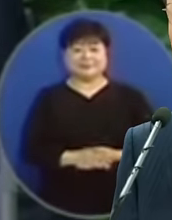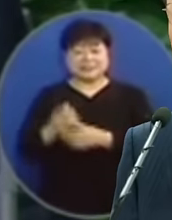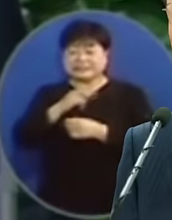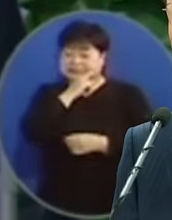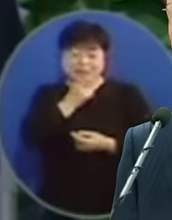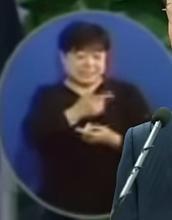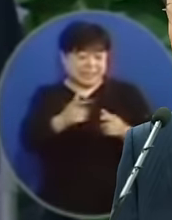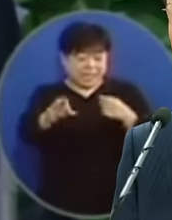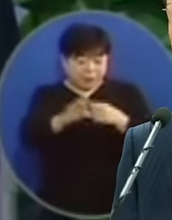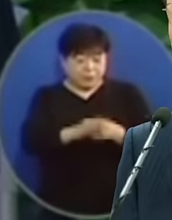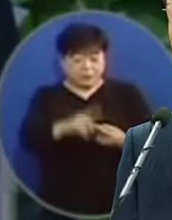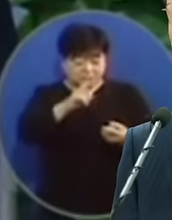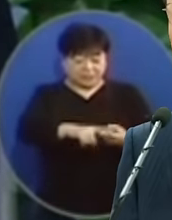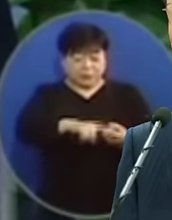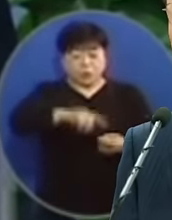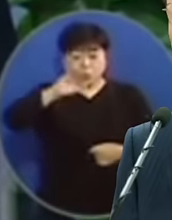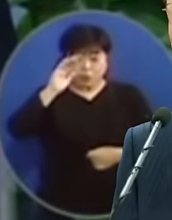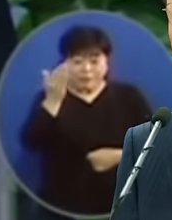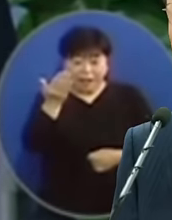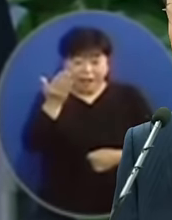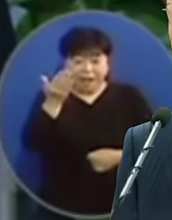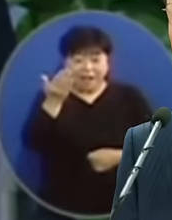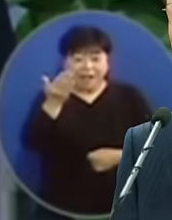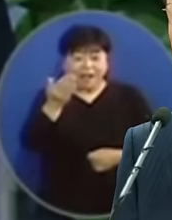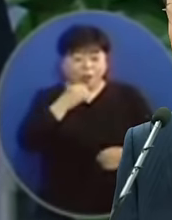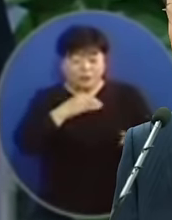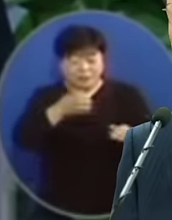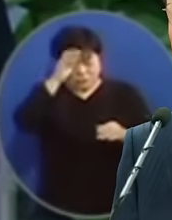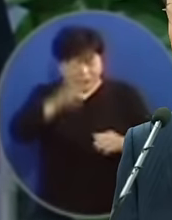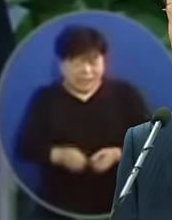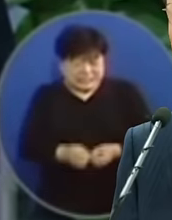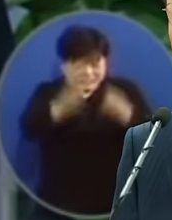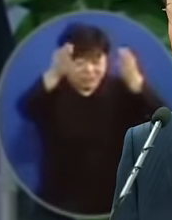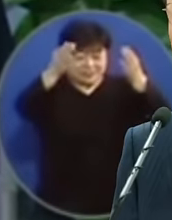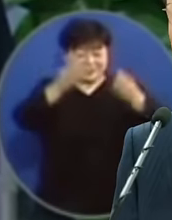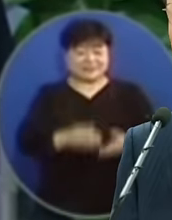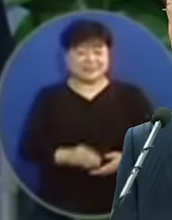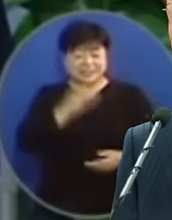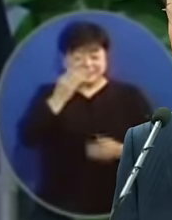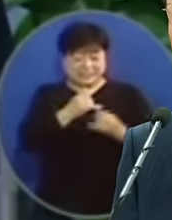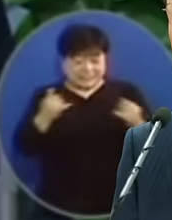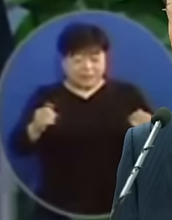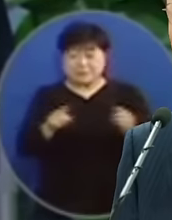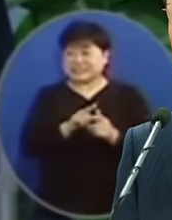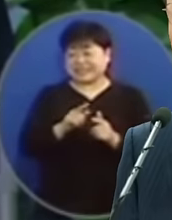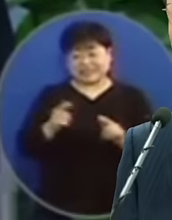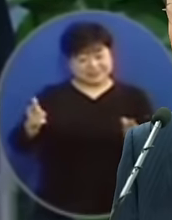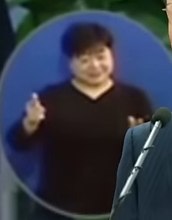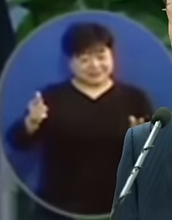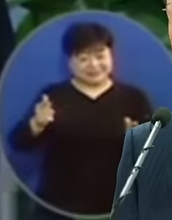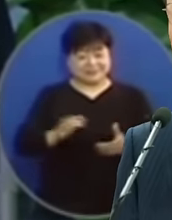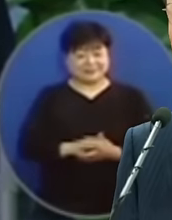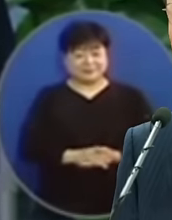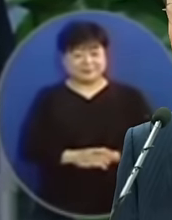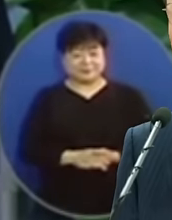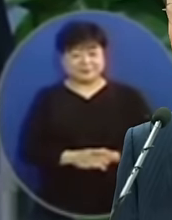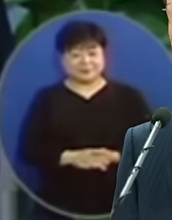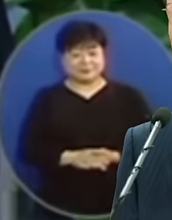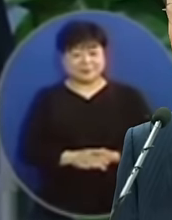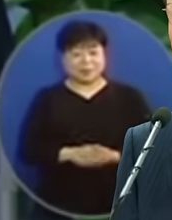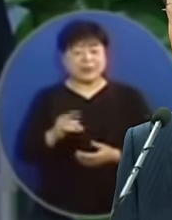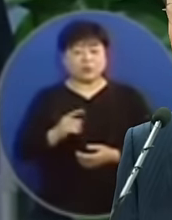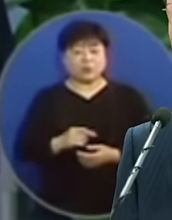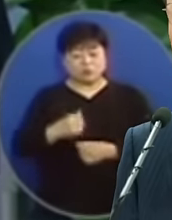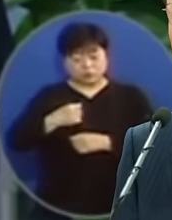의심하지 아니하면 그대로 되리라. 홍해수가 갈라질 것을 이스라엘 백성은 안 믿었습니다. 바로와